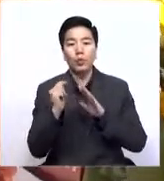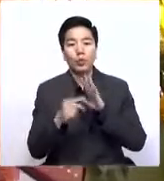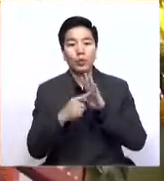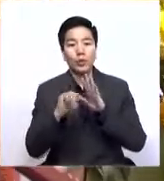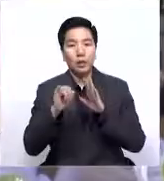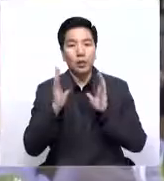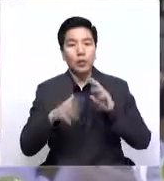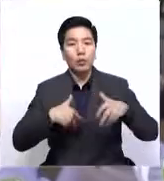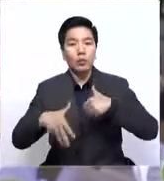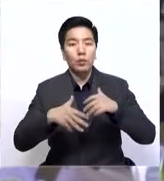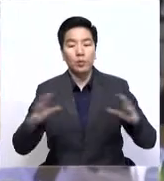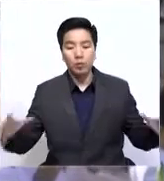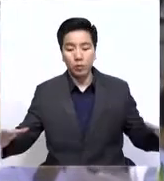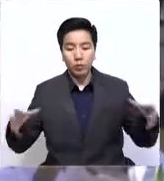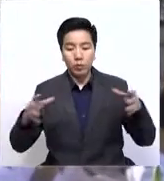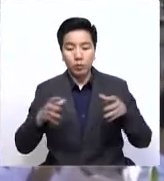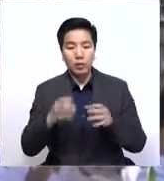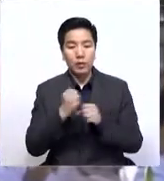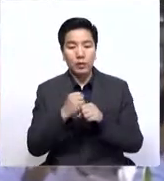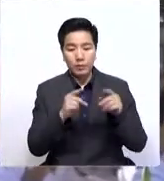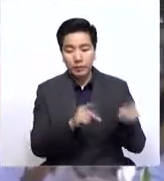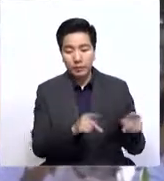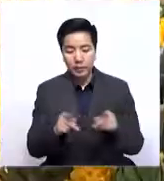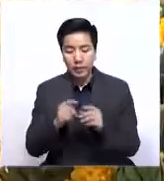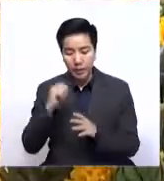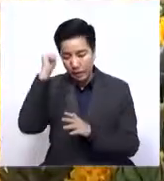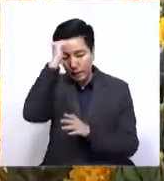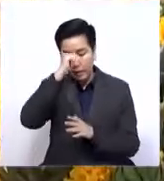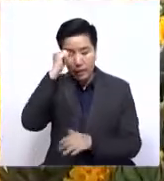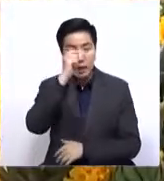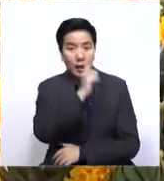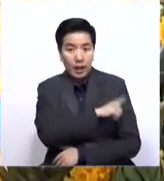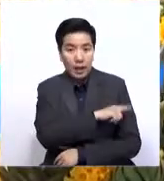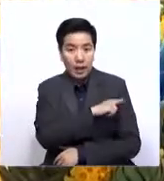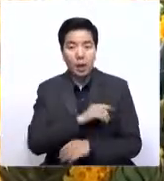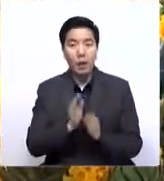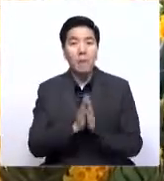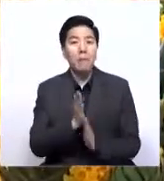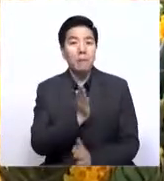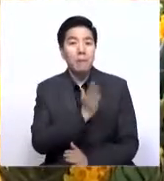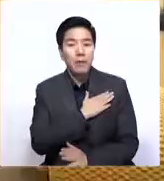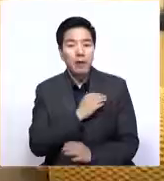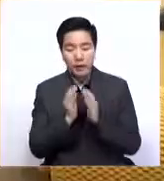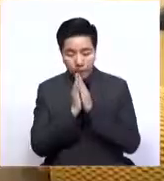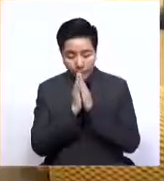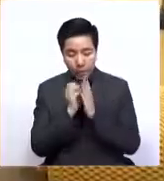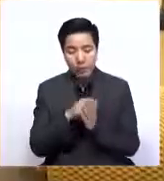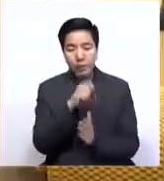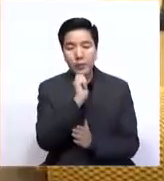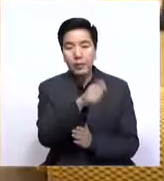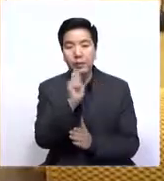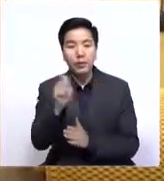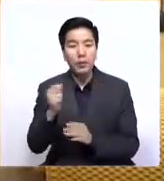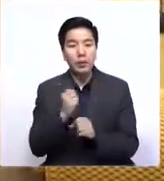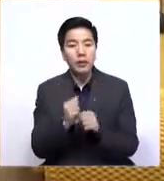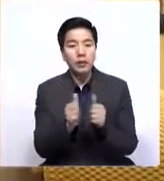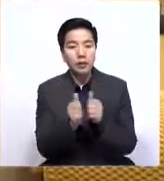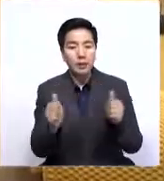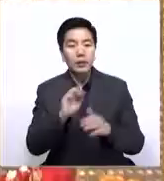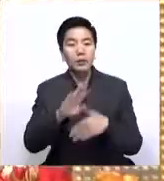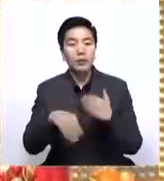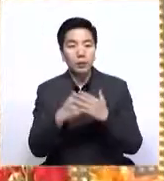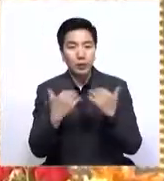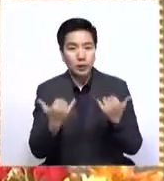ท่านนำประสบกรณิกรทุกหมู่เหล่าประกอบพิธีพราหมณ์และพิธีสงฆ์เจริญพระพุทธมนต์การอ่านคำถวายราชสดุ